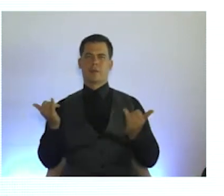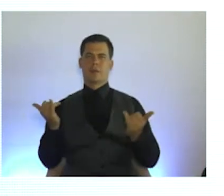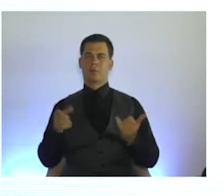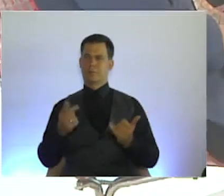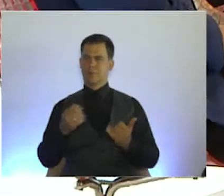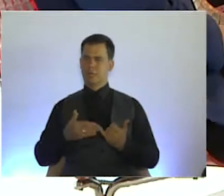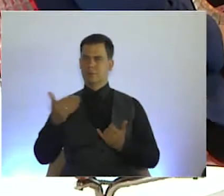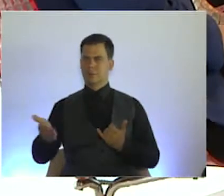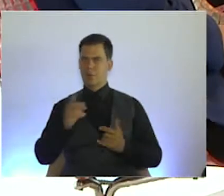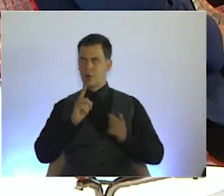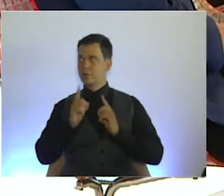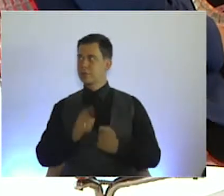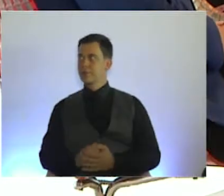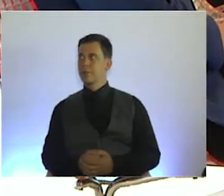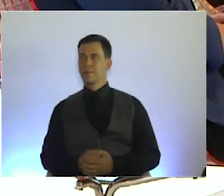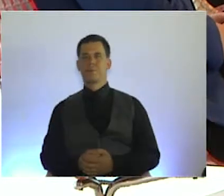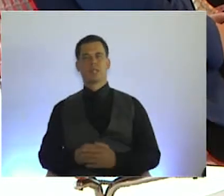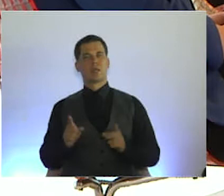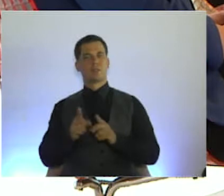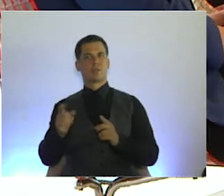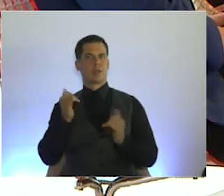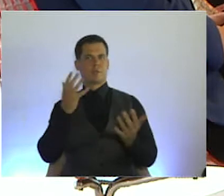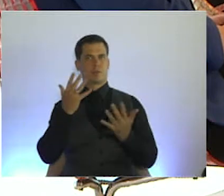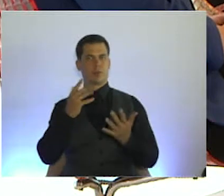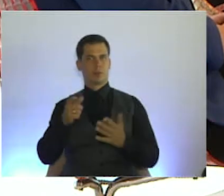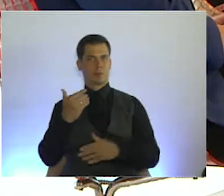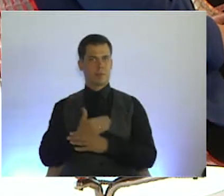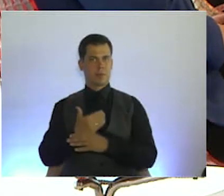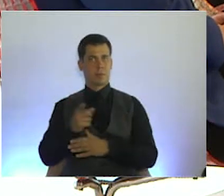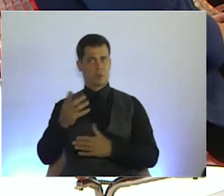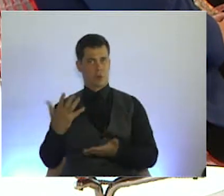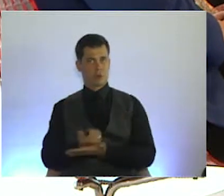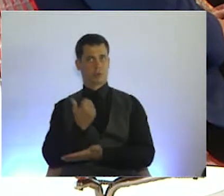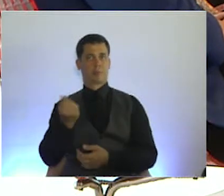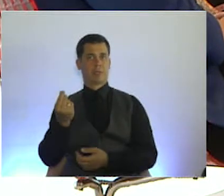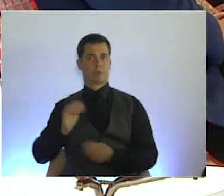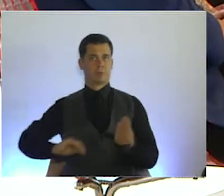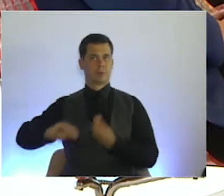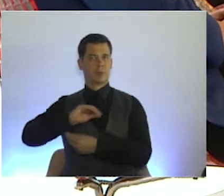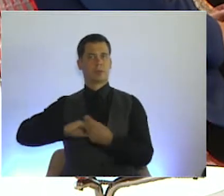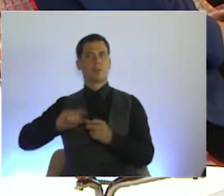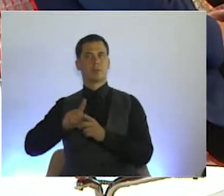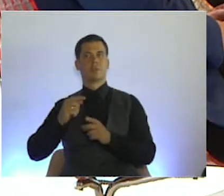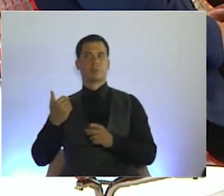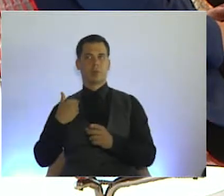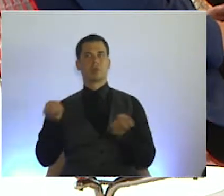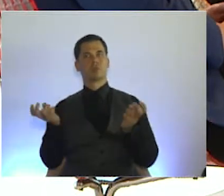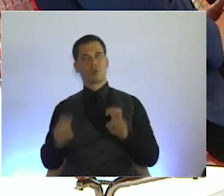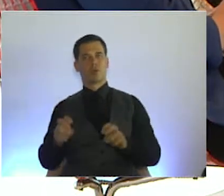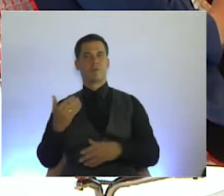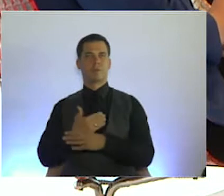chwilę mówić, tego, na ile przedsiębiorcy korzystają z takich środków, na ile skorzystali z takich